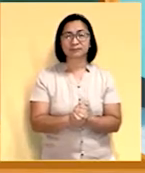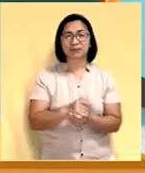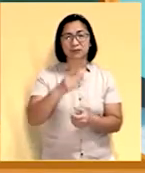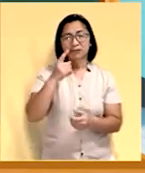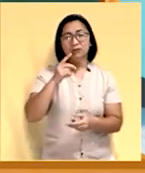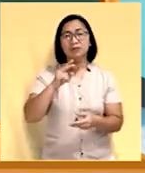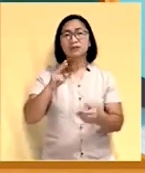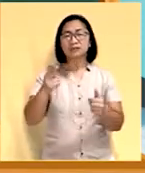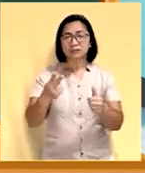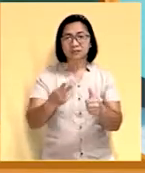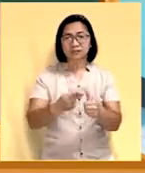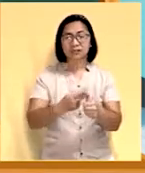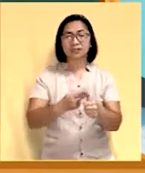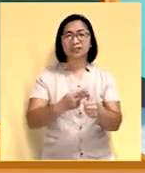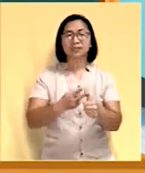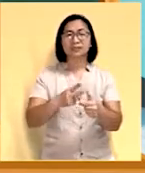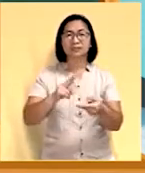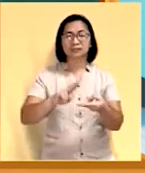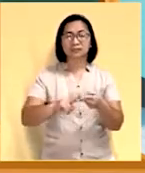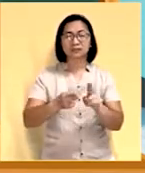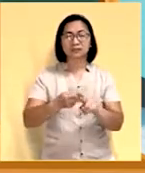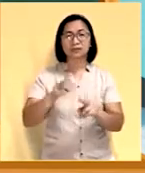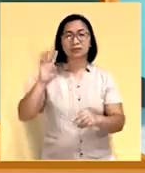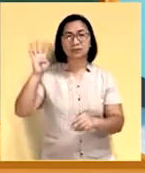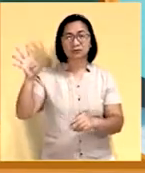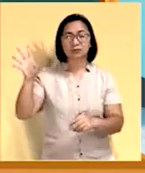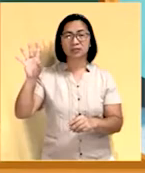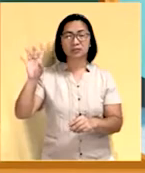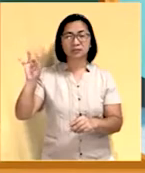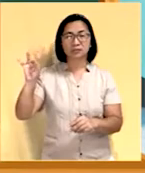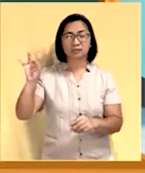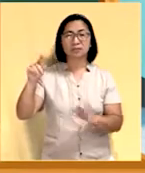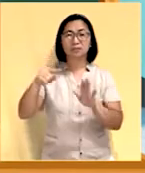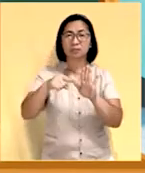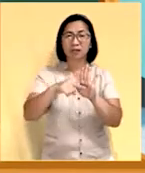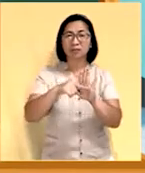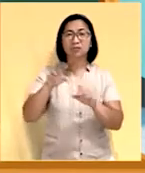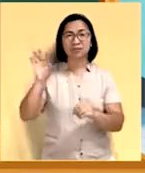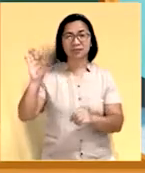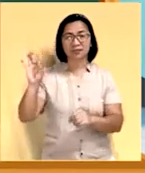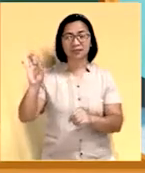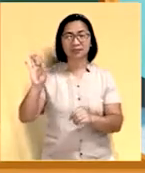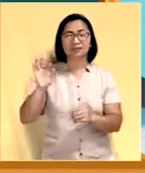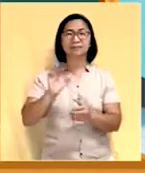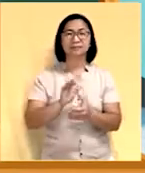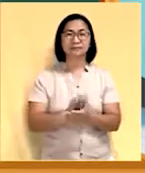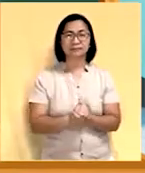Para sa ikalawang bilang, 48 minus 9.